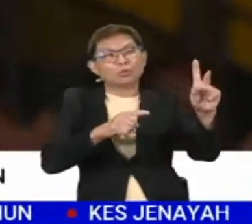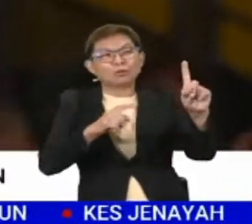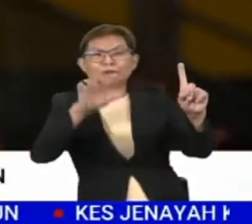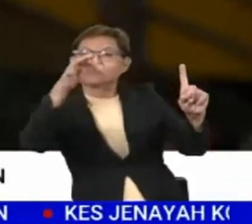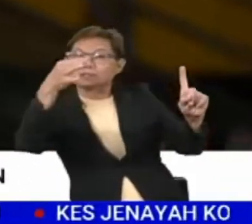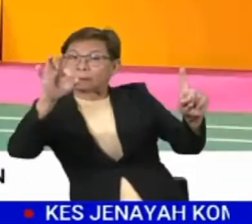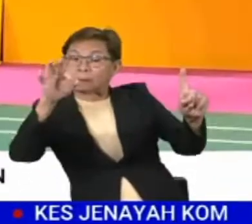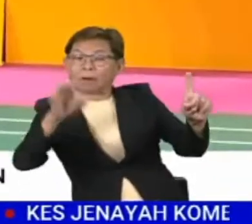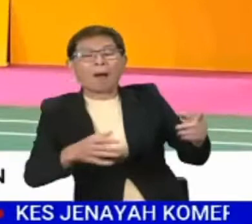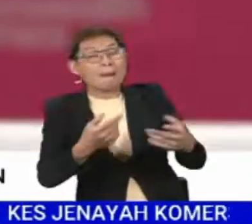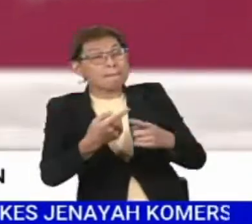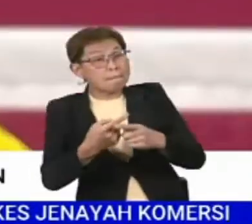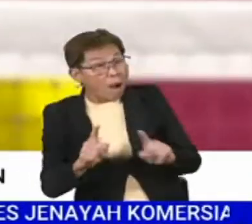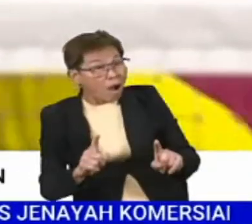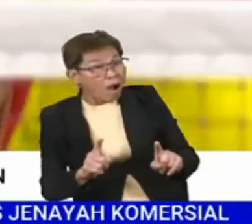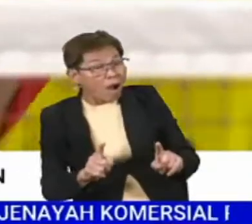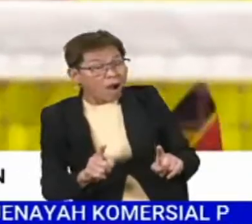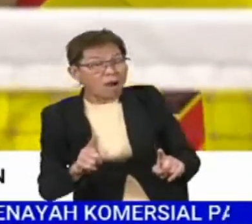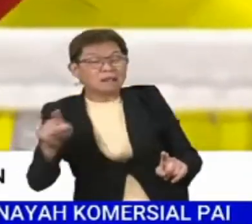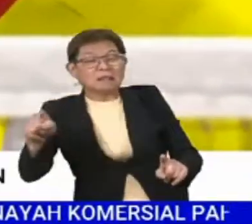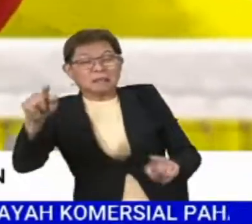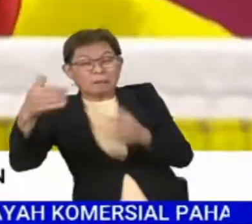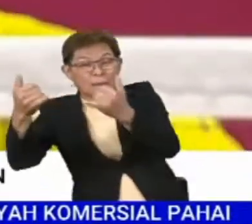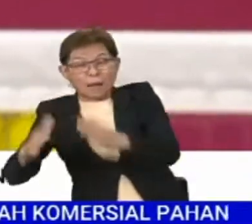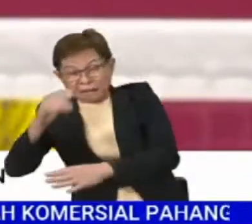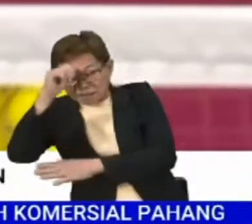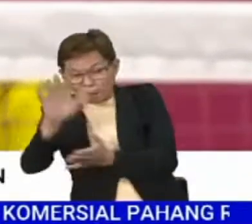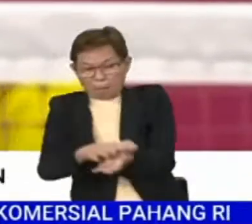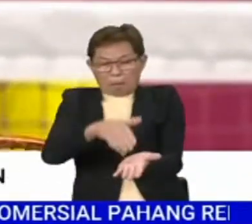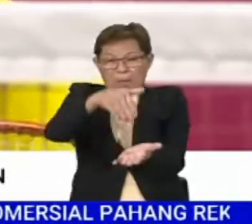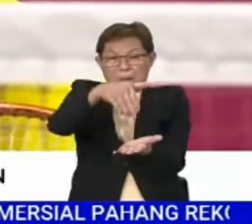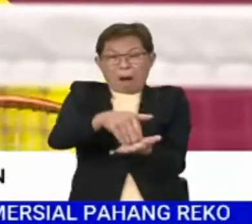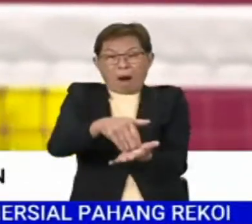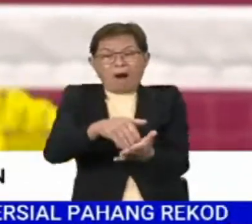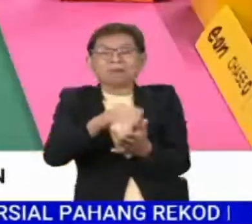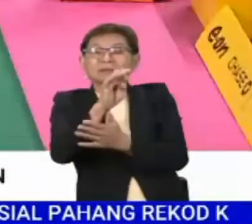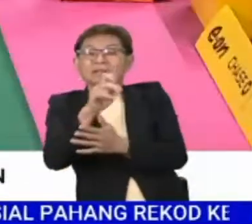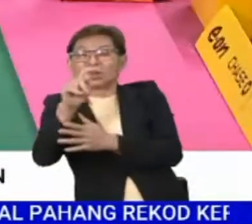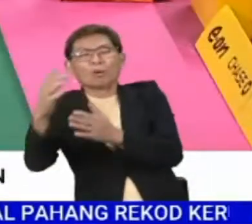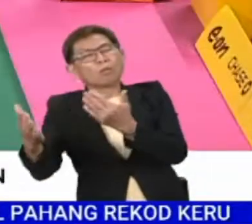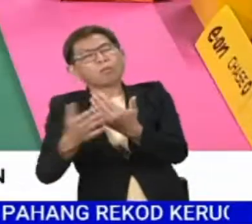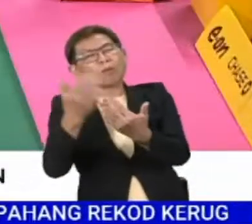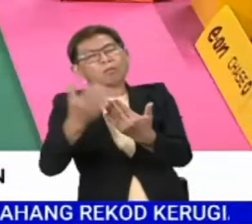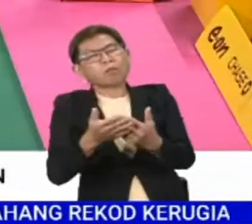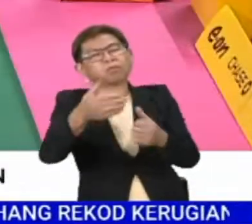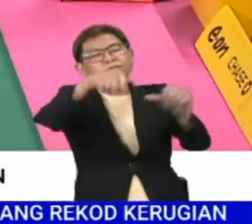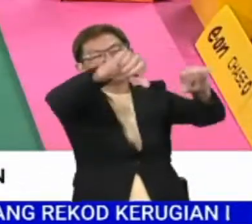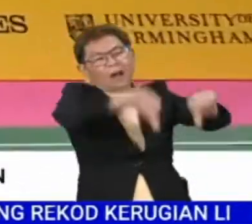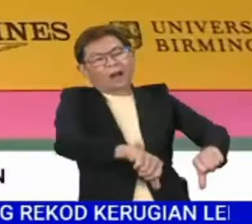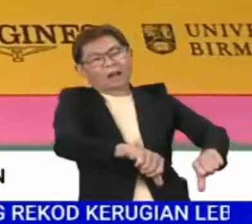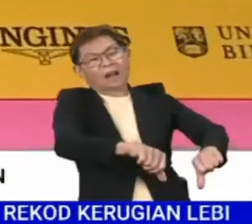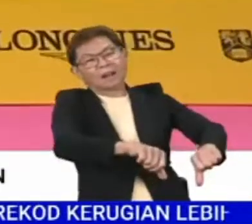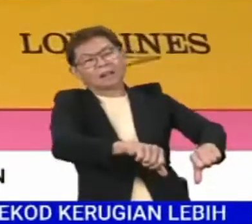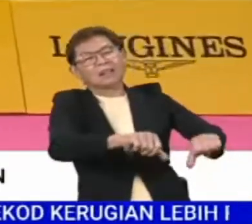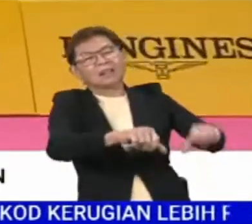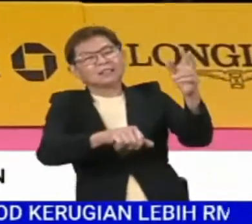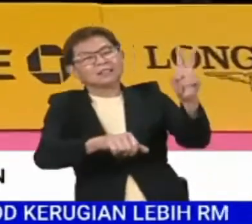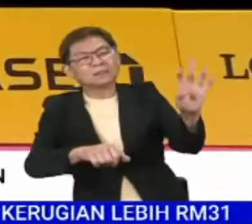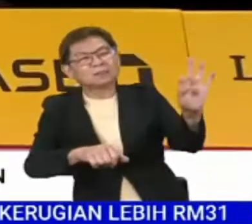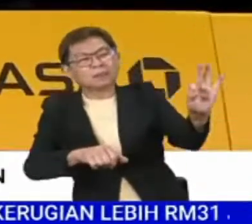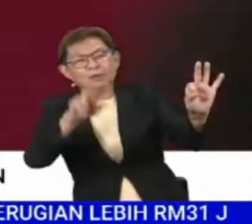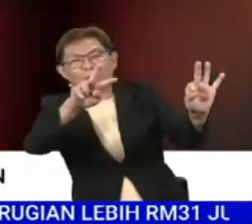2119 namun Last Stand by di set kedua mudah menjinakkan zilong 9-21